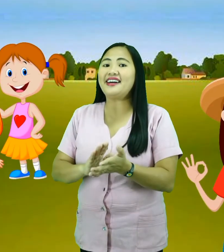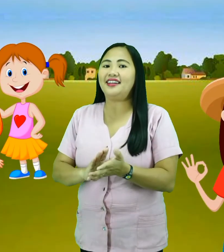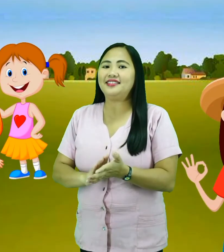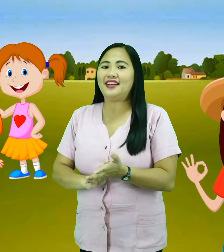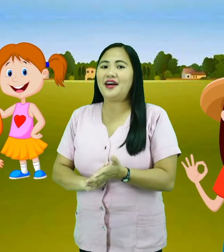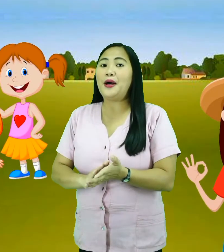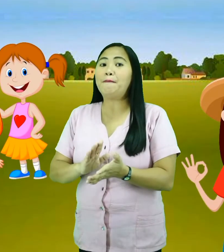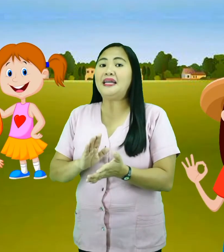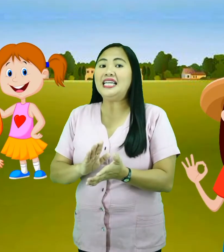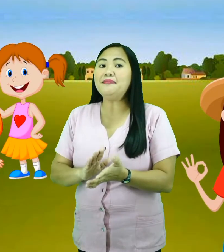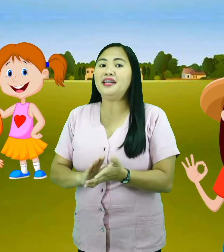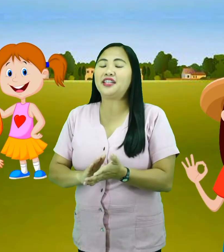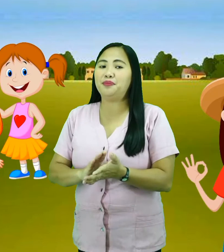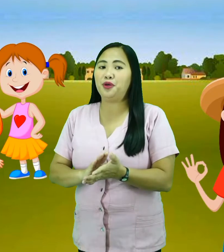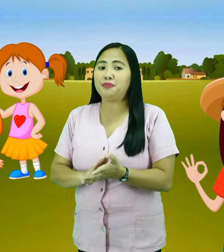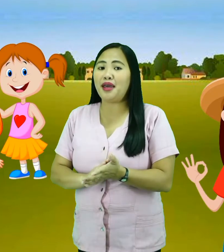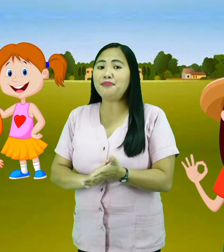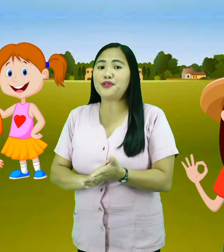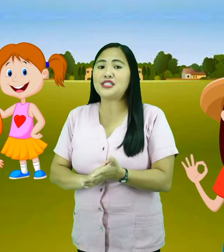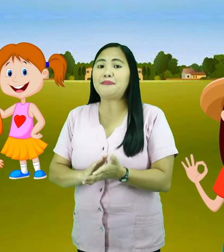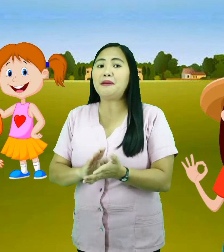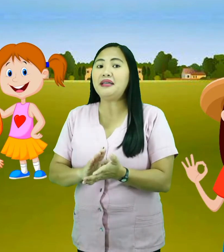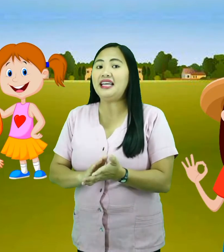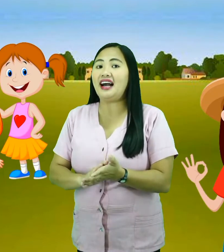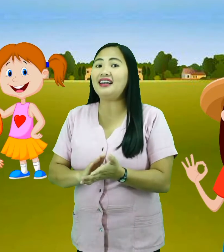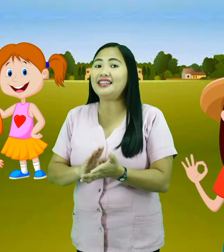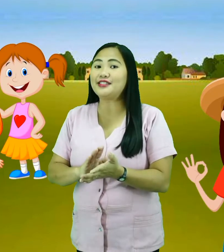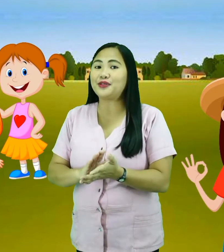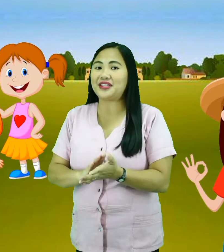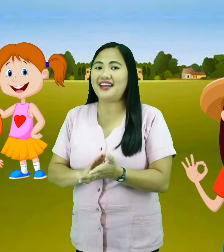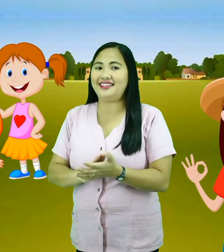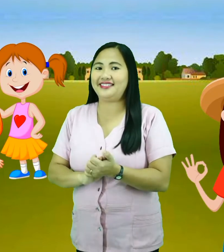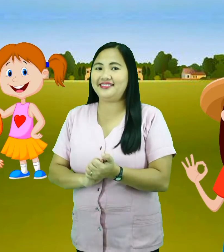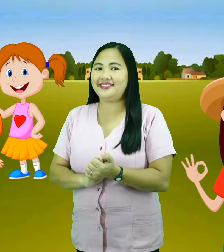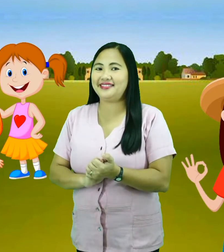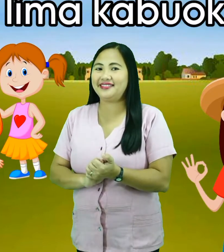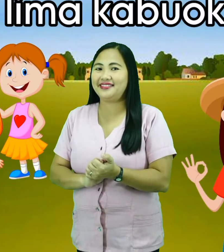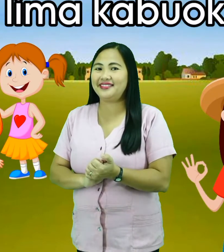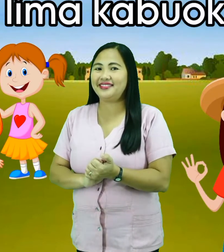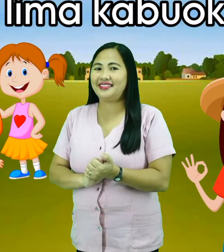Base sa kanta, pila man kabuok miyembro sa pamilya ang naisgutan?